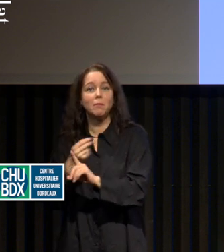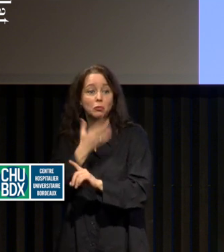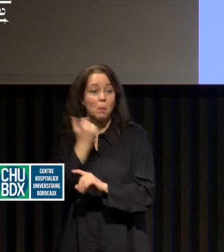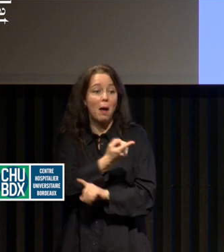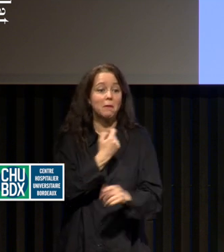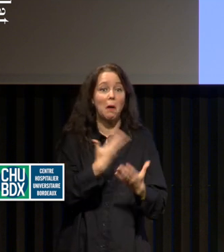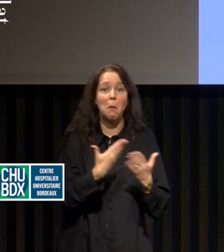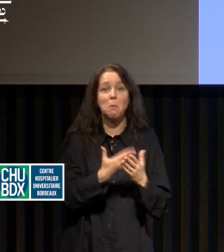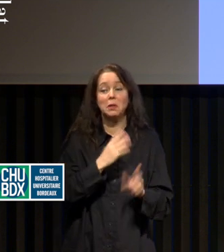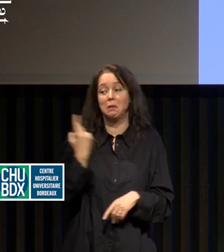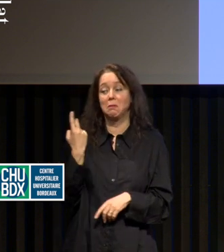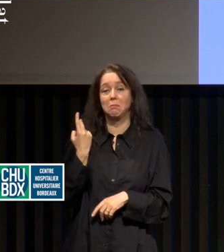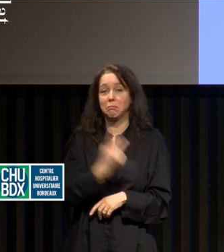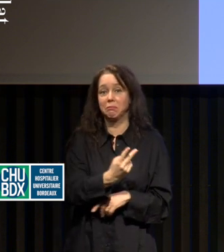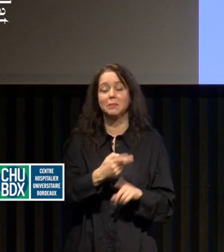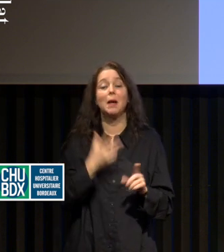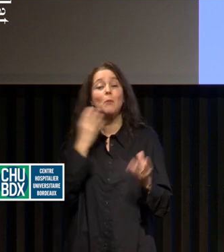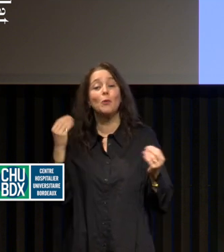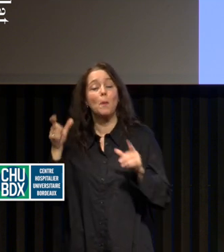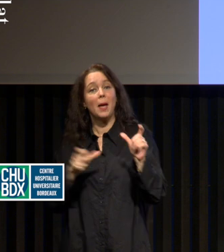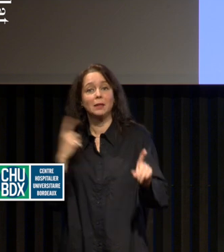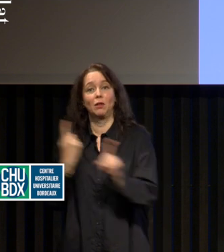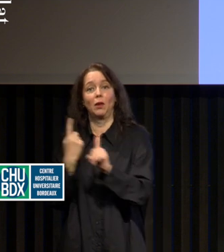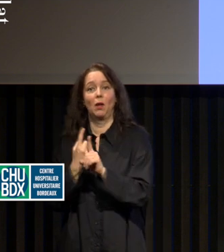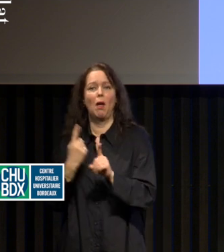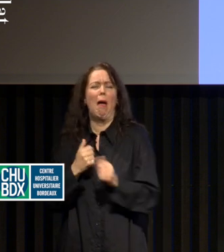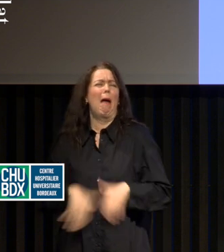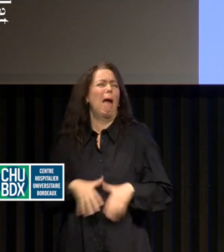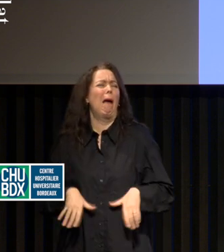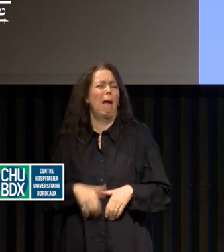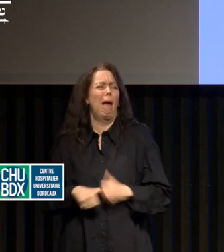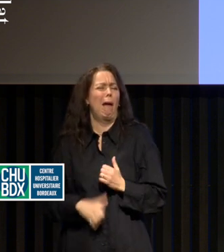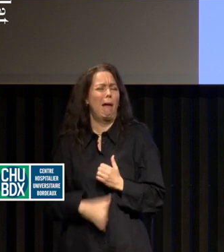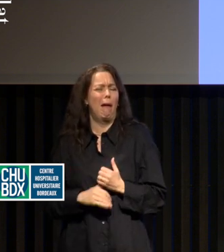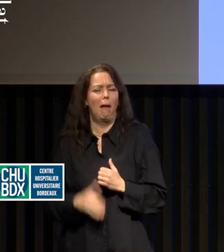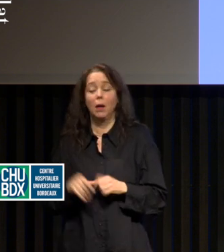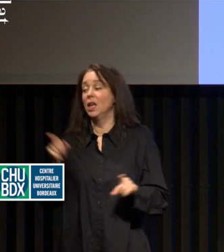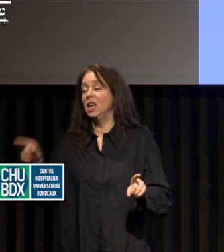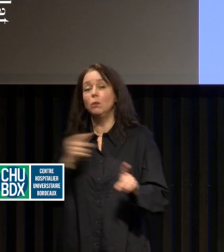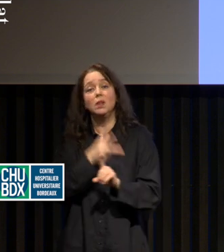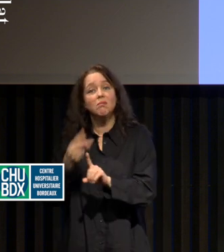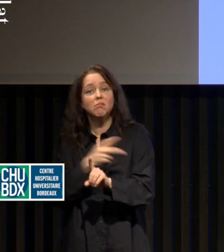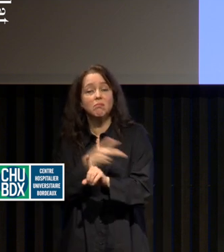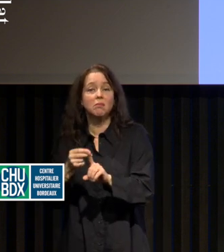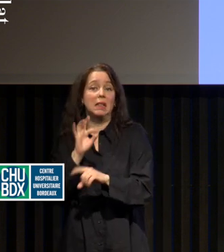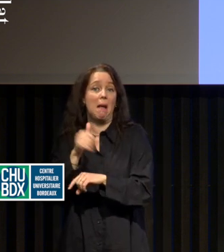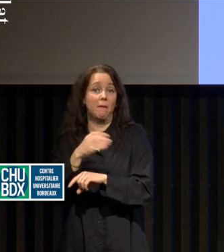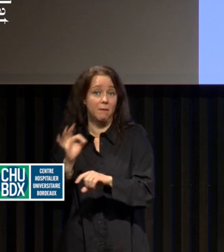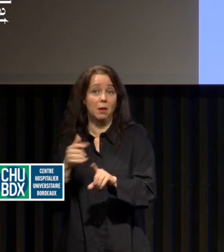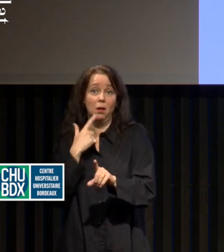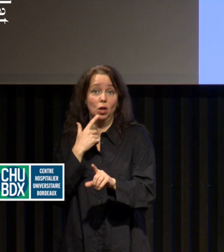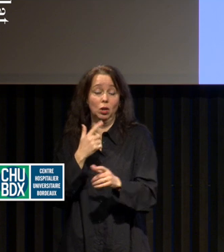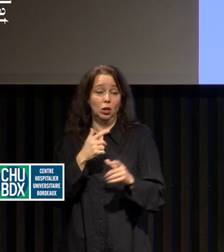c'était le sien. Et puis, il y avait des tas de gens qui venaient le voir parce qu'ils avaient mal au ventre, ils avaient la diarrhée. Et puis, voilà, hein, il faisait de la TMF, de la transplantation de